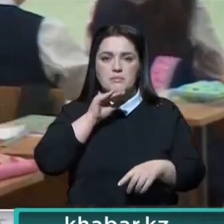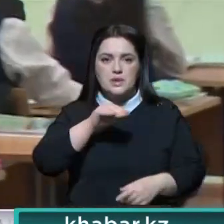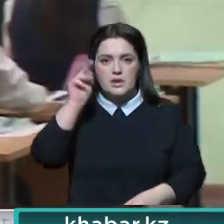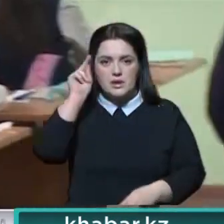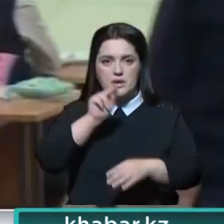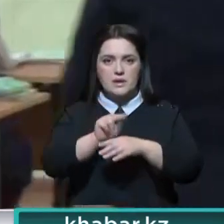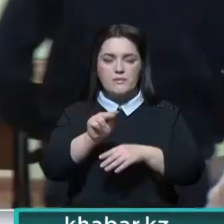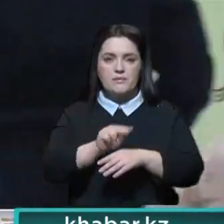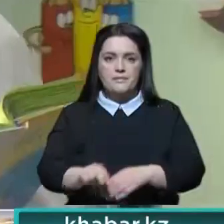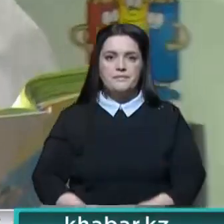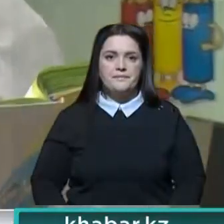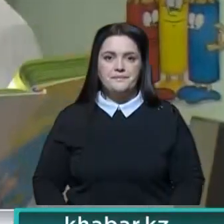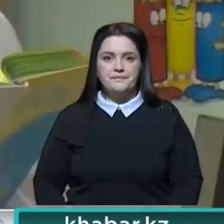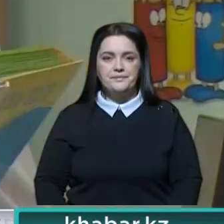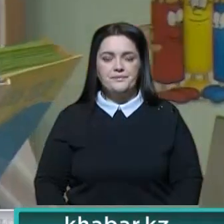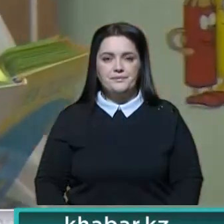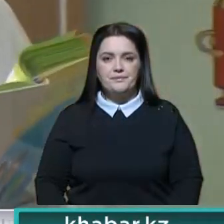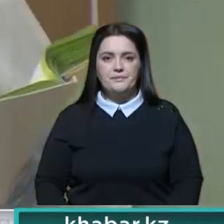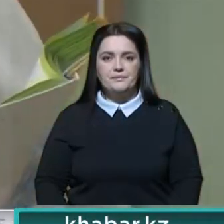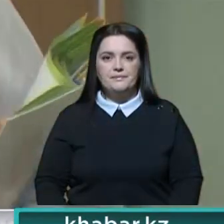и профессионального образования.